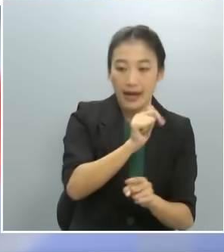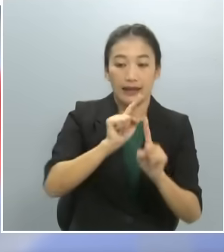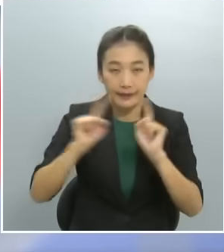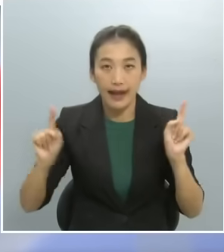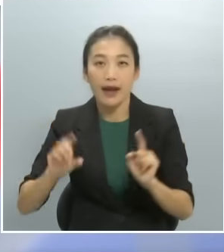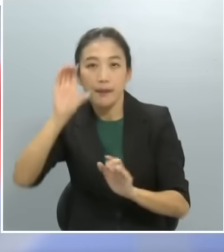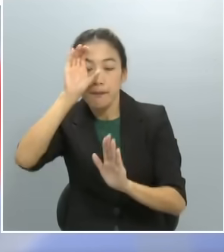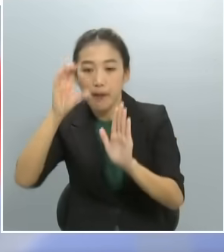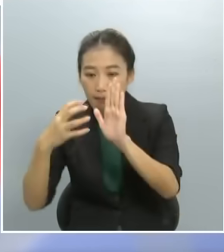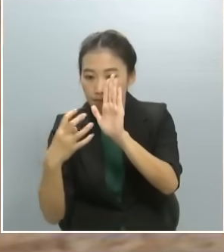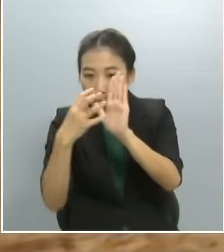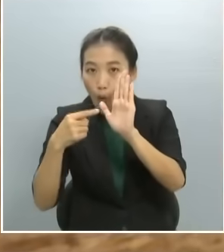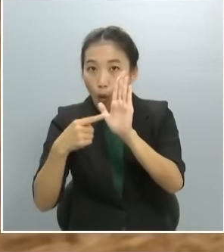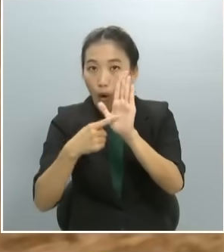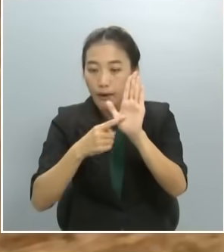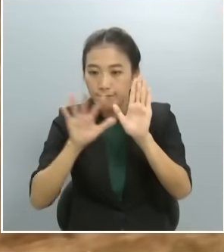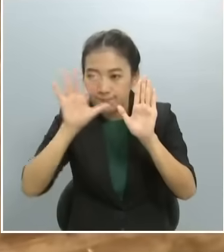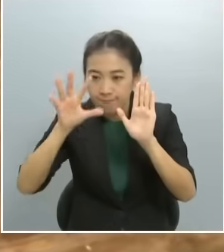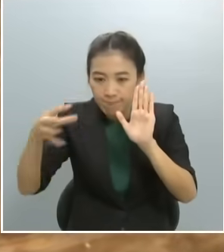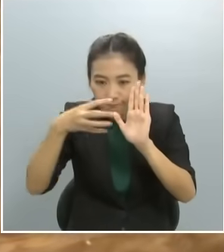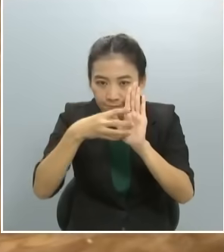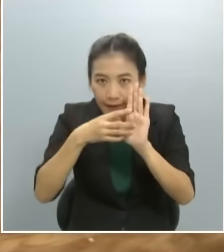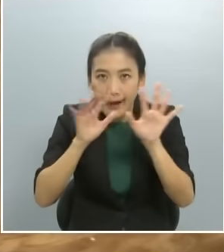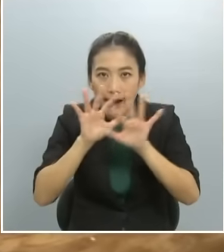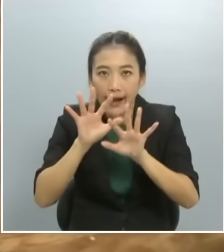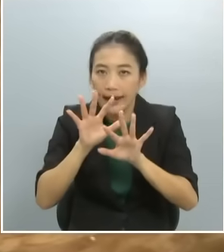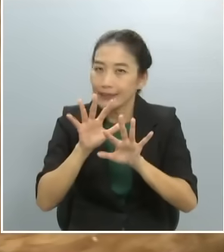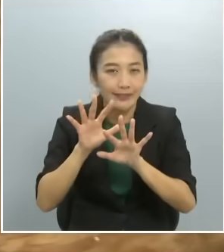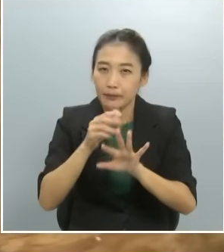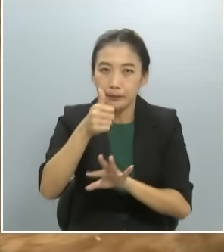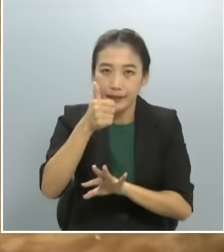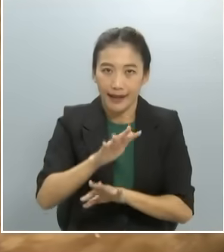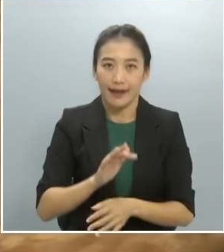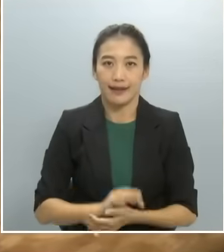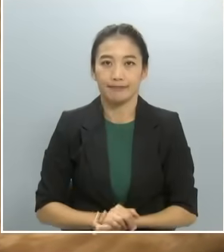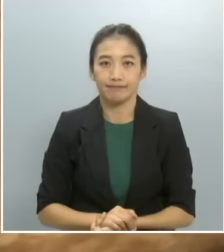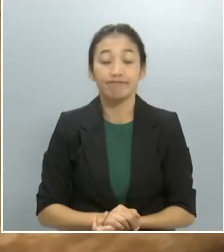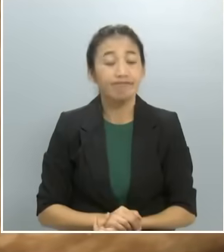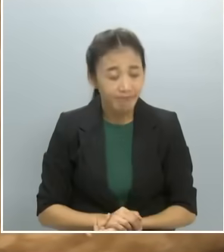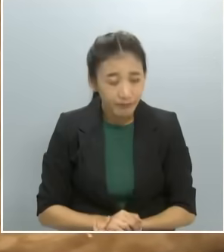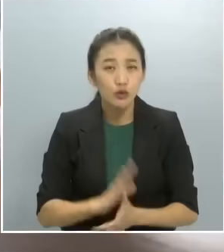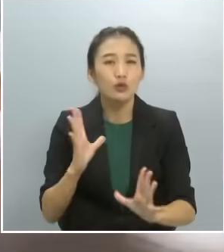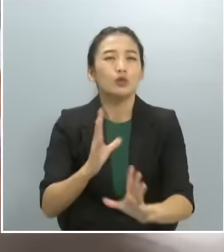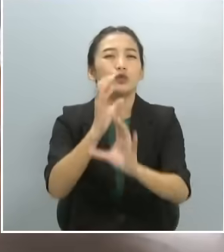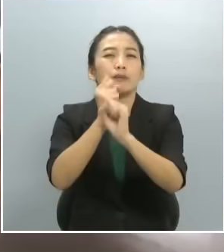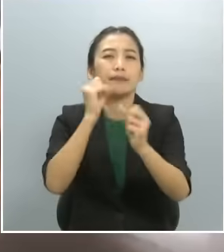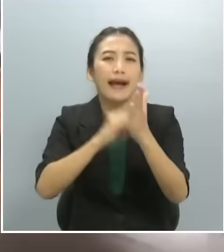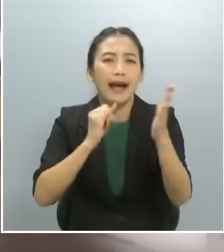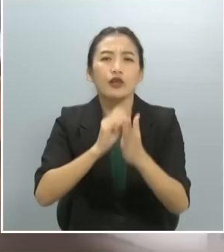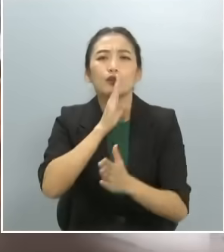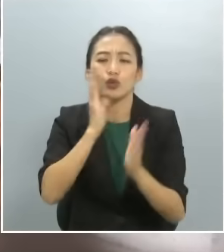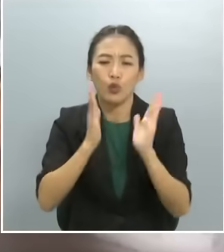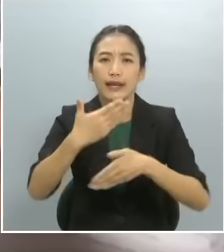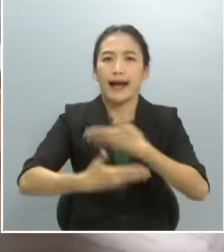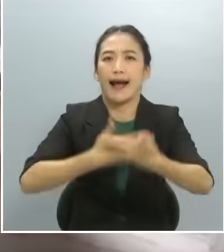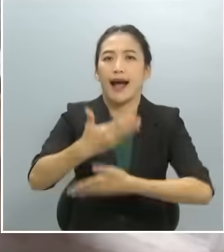ว่าใช้ได้คือเอาง่ายๆพ่อค้าแม่ขายที่กำลังขายไอ้น้ำแข็งใสแล้วก็ใส่ไอ้ชาไทย